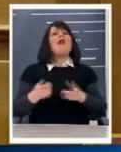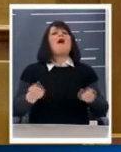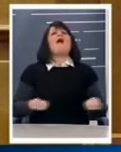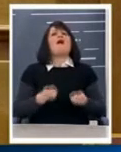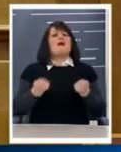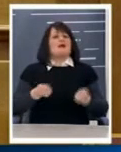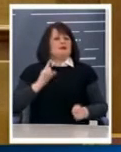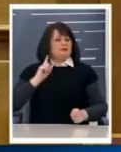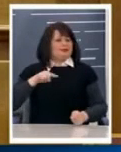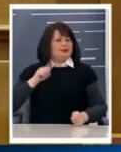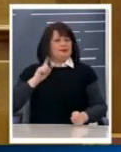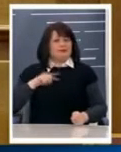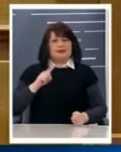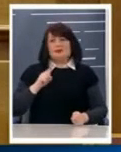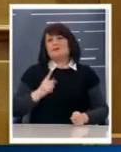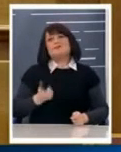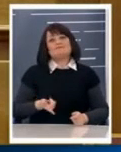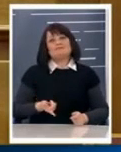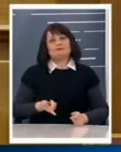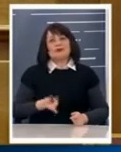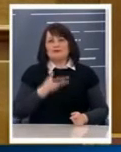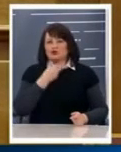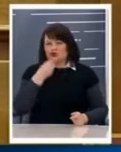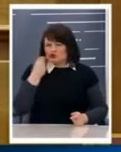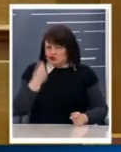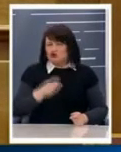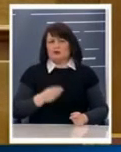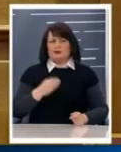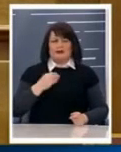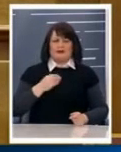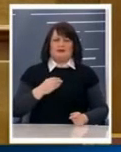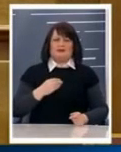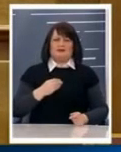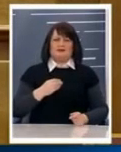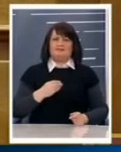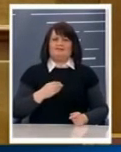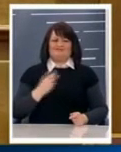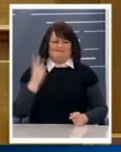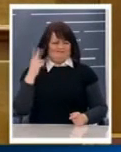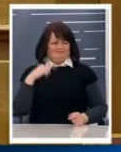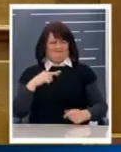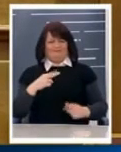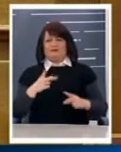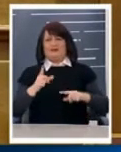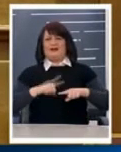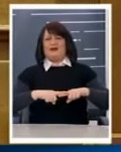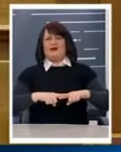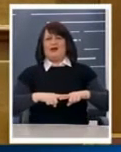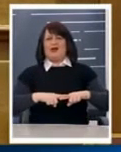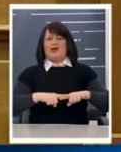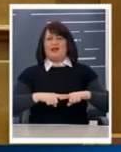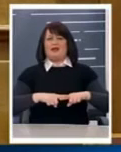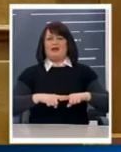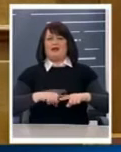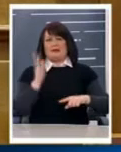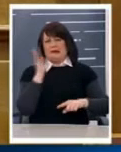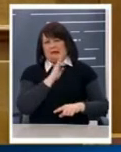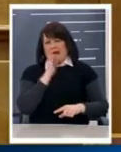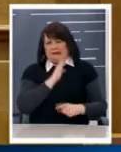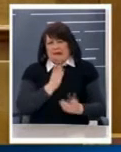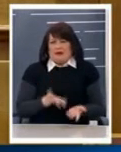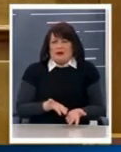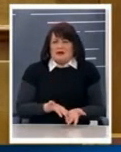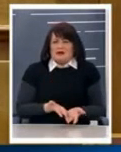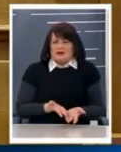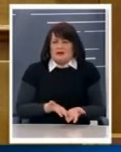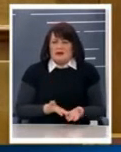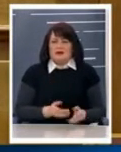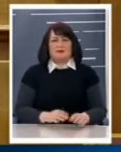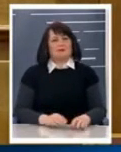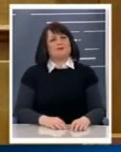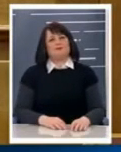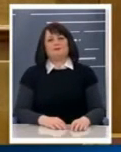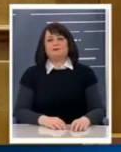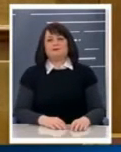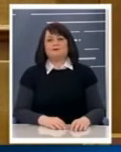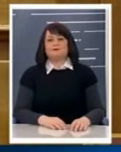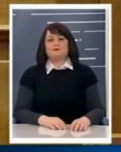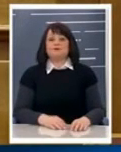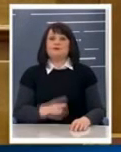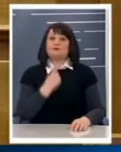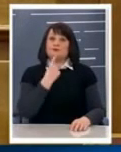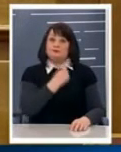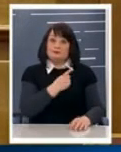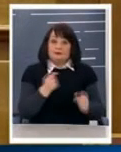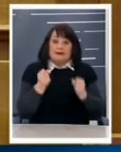υλοποίησης. Και αυτή είναι αυτό είναι δυσφήμιση για τη χώρα. Είναι δυσφήμιση. Εν τω μεταξύ σας είπα ότι